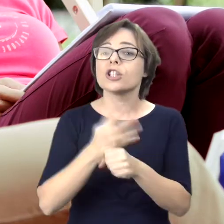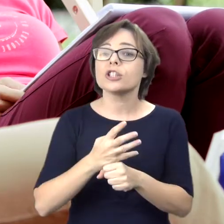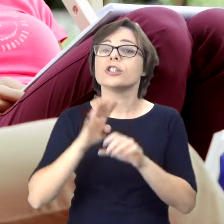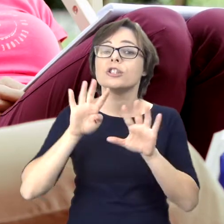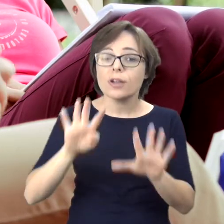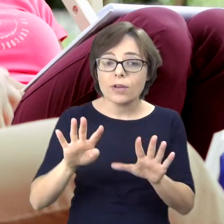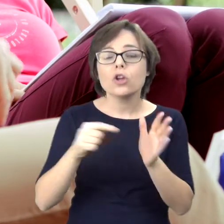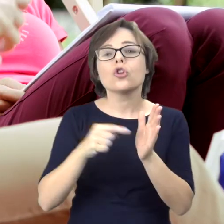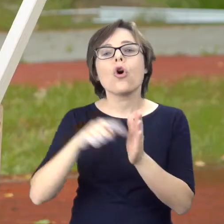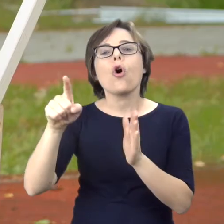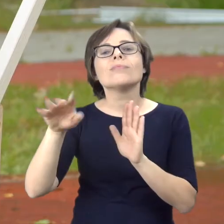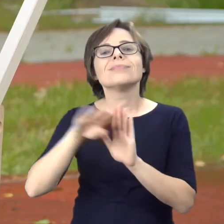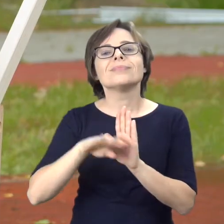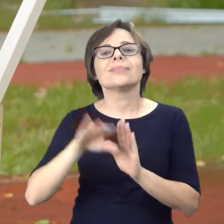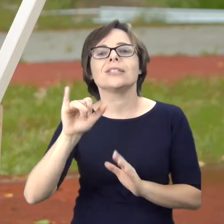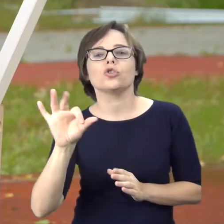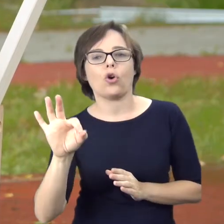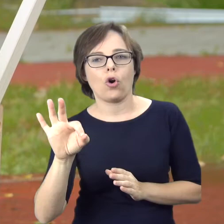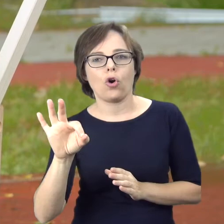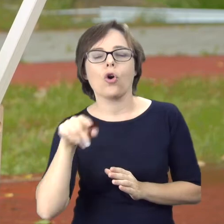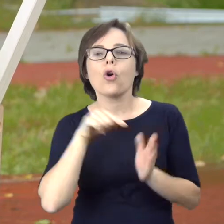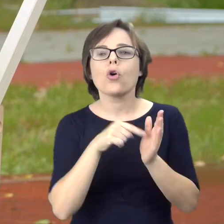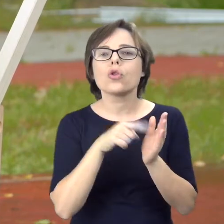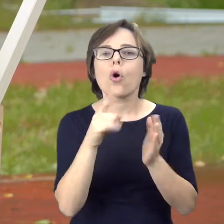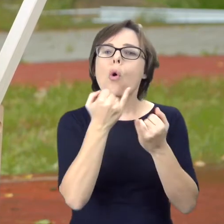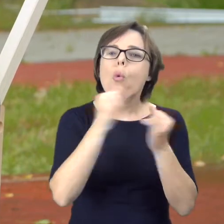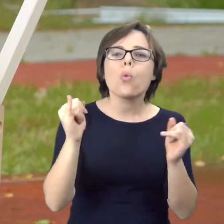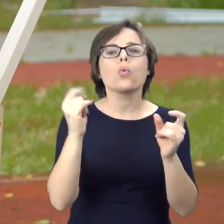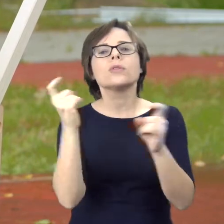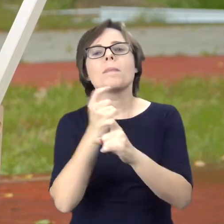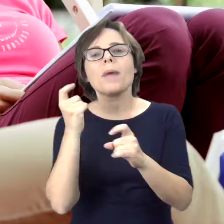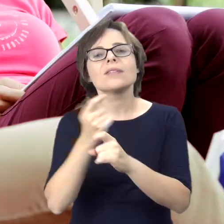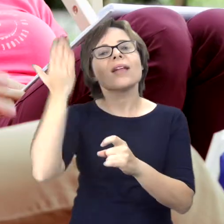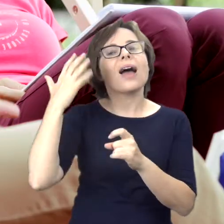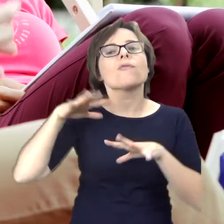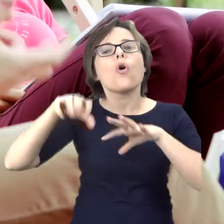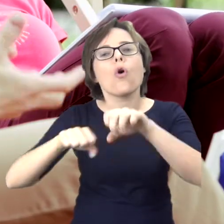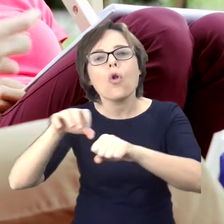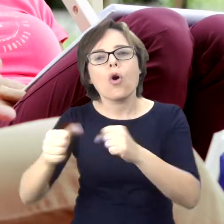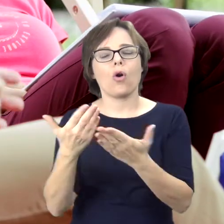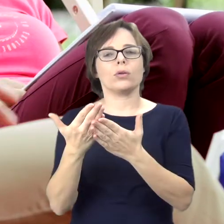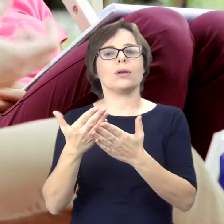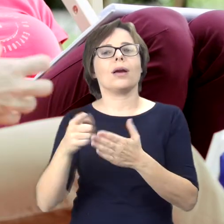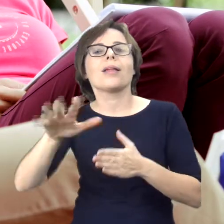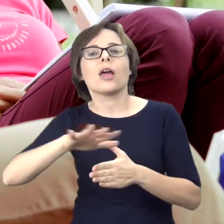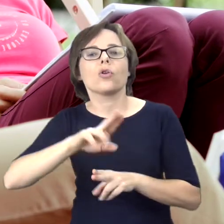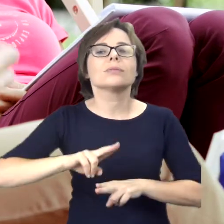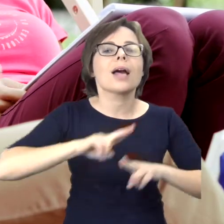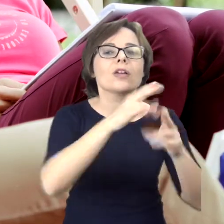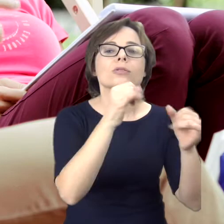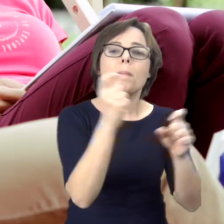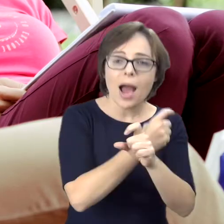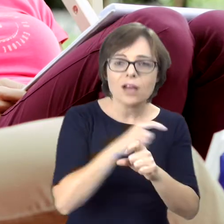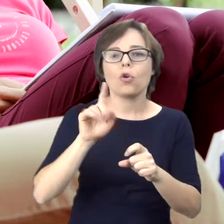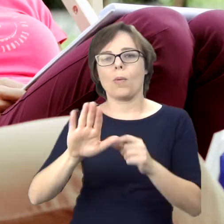ISO, która daje też jeszcze te 3-literowe kody dla różnych terytoriów zamorskich, czyli byłych kolonii, jakichś terytoriów zależnych, niezależnych, autonomicznych i tak